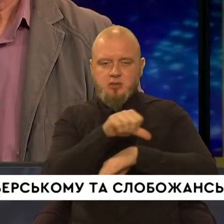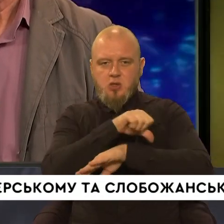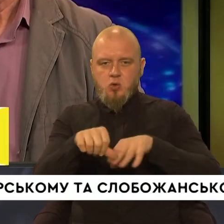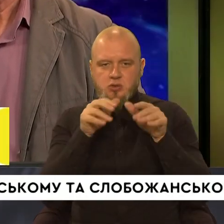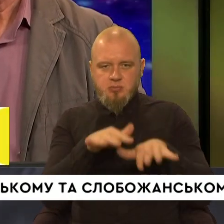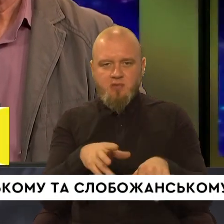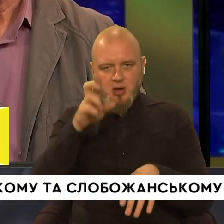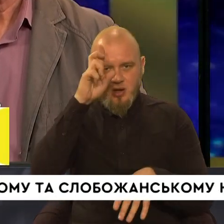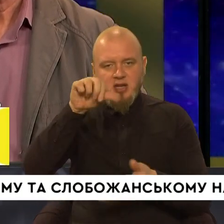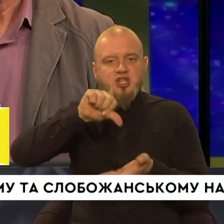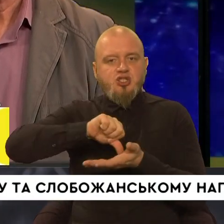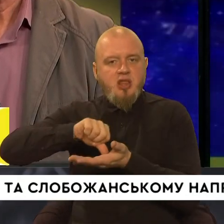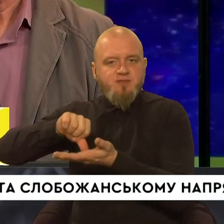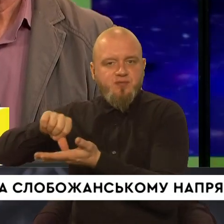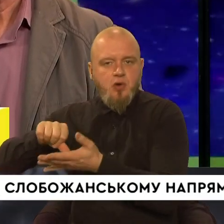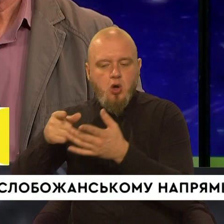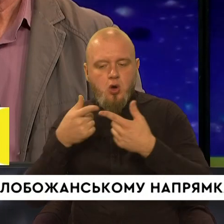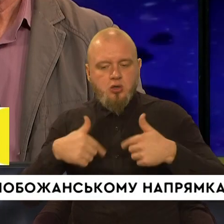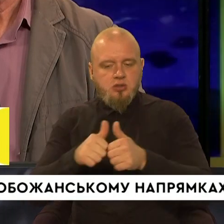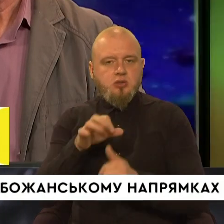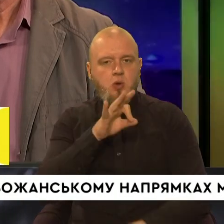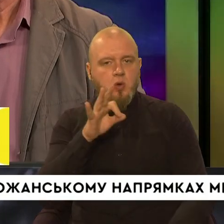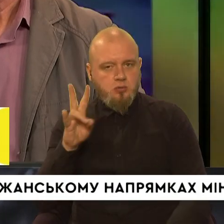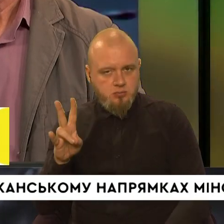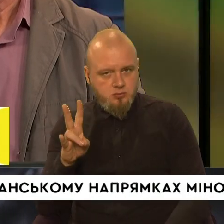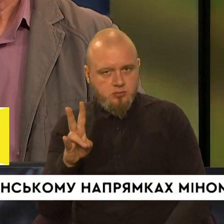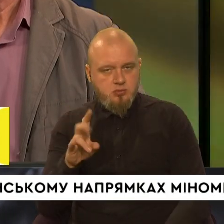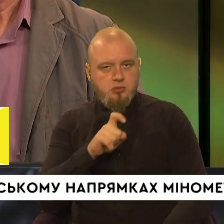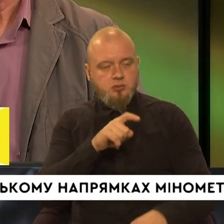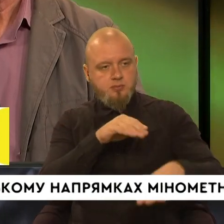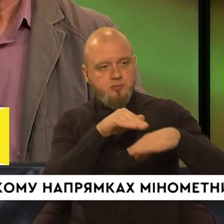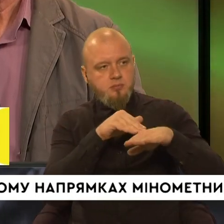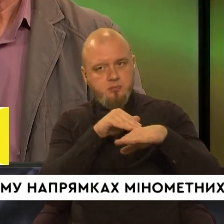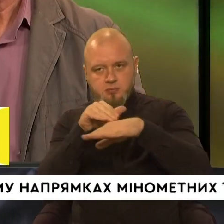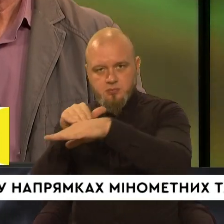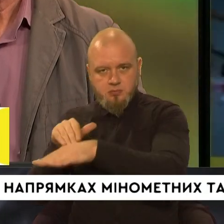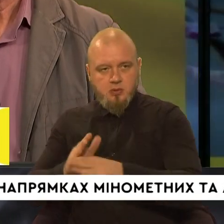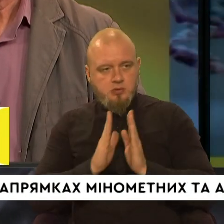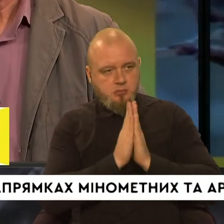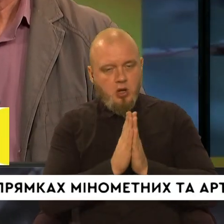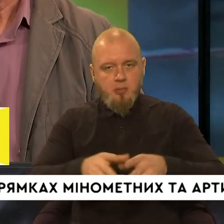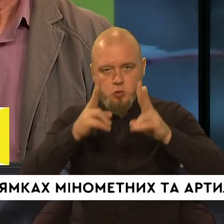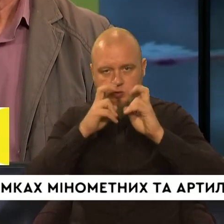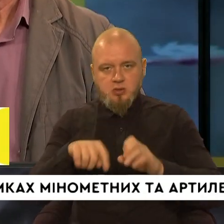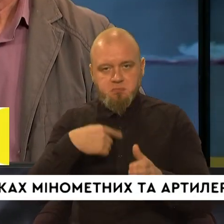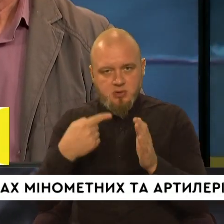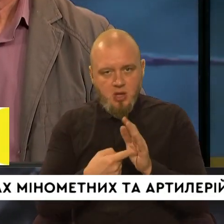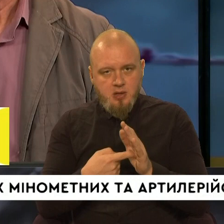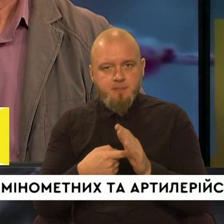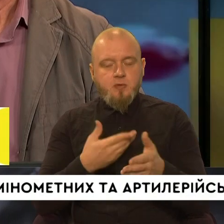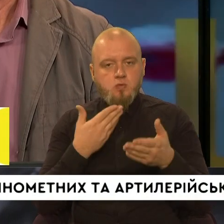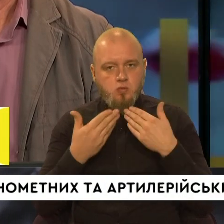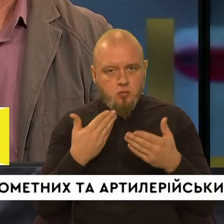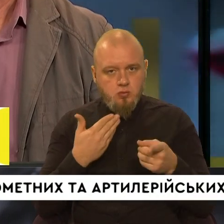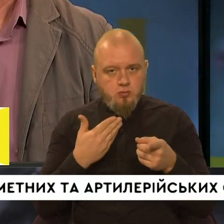країн-членів Організації Об'єднаних Націй з проханням розглянути питання щодо